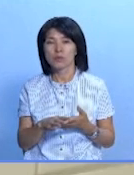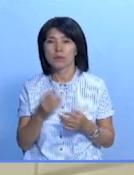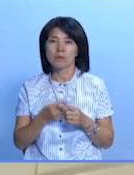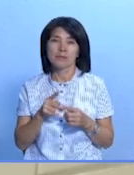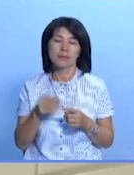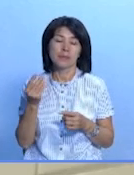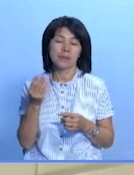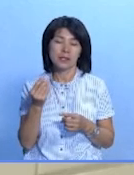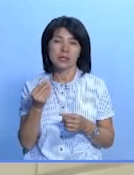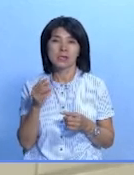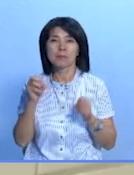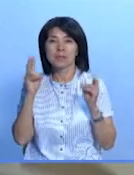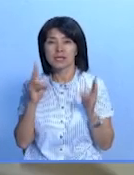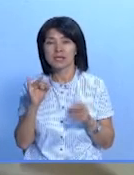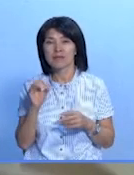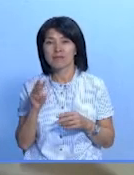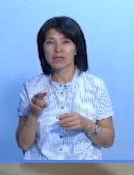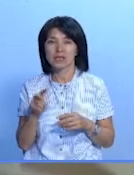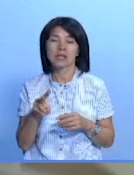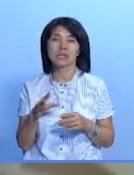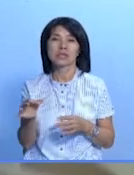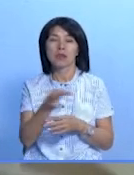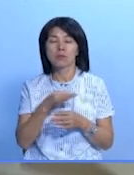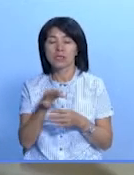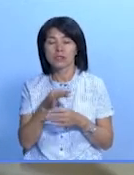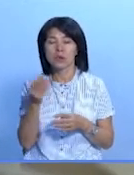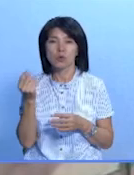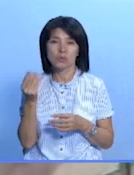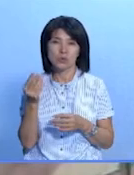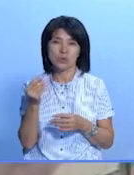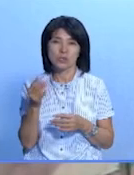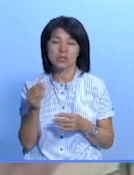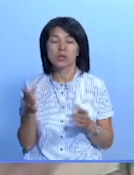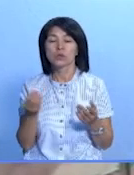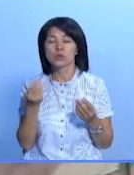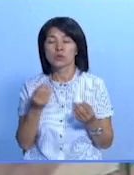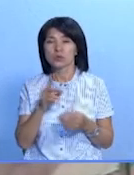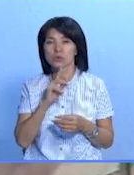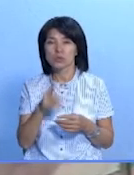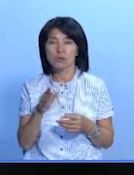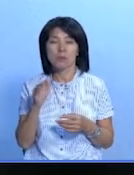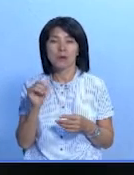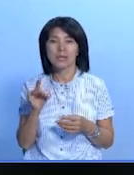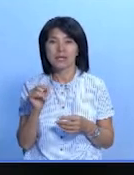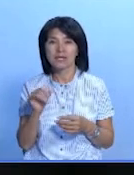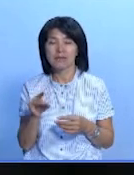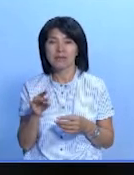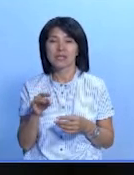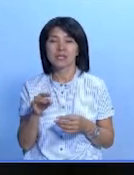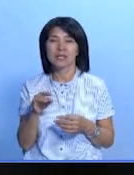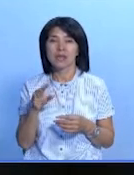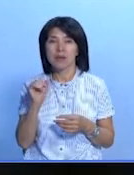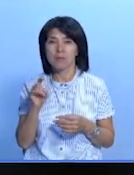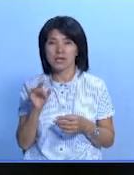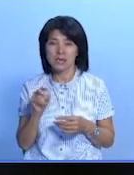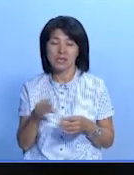на приобретение стационарных аппаратов ИВЛ выделены из областного бюджета. Не будут забыты и портативные устройства. Портативные аппараты